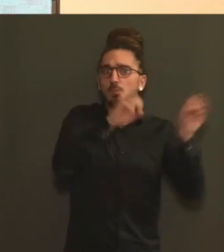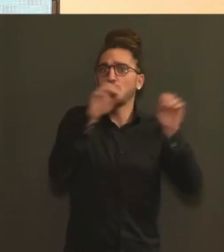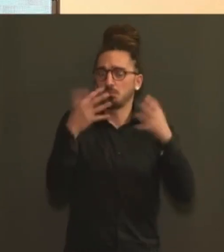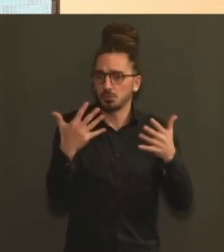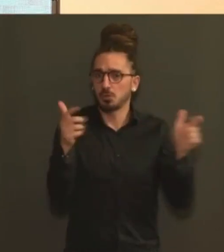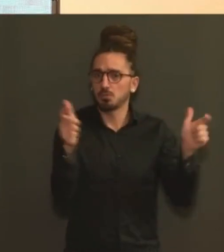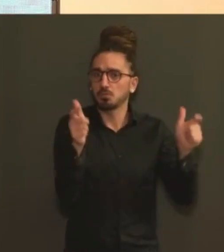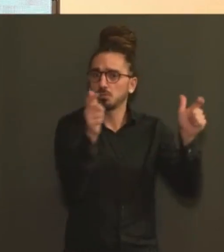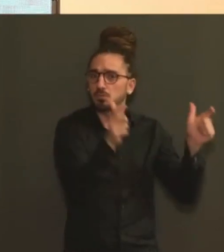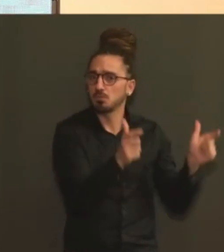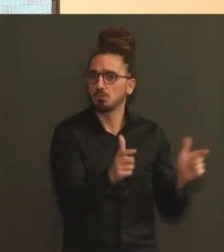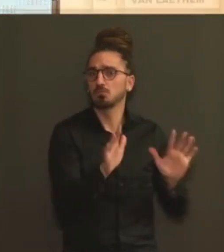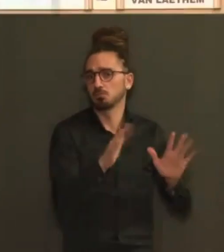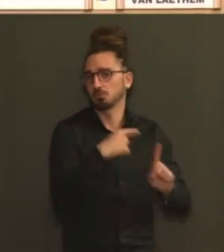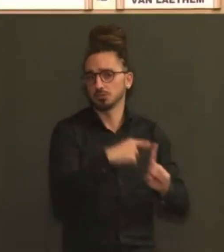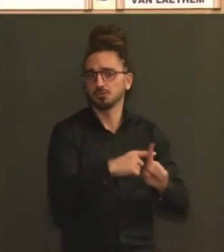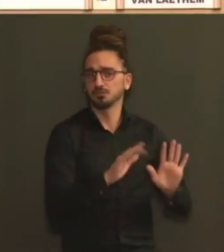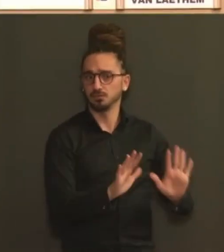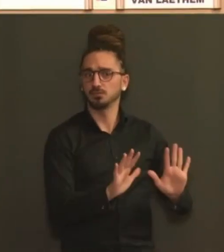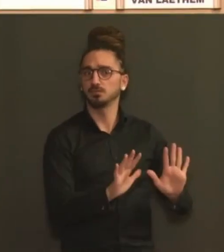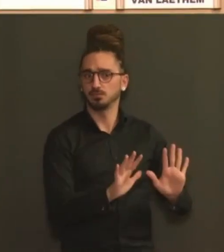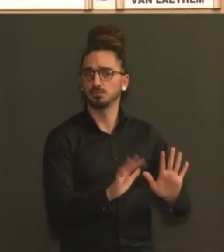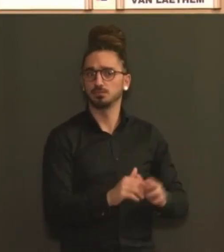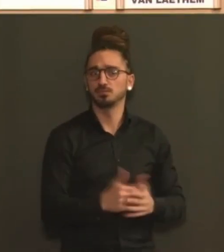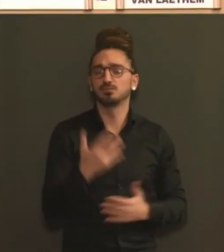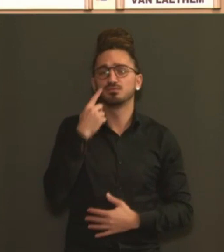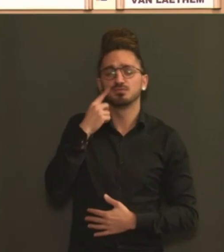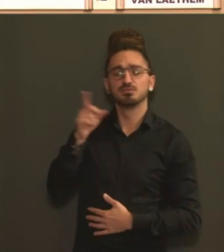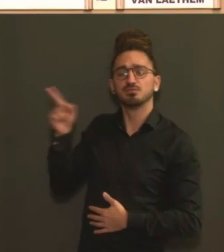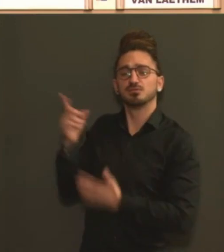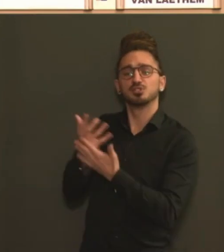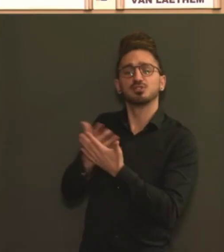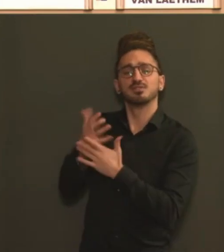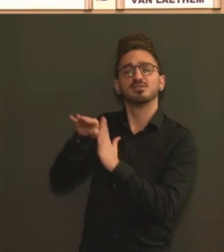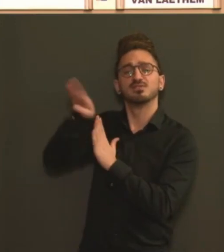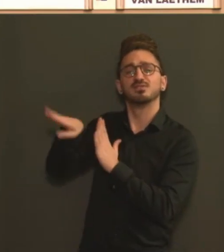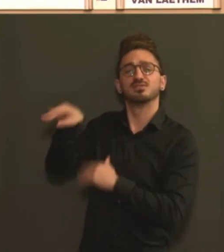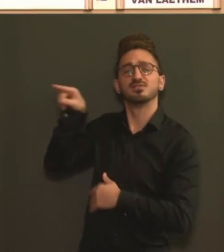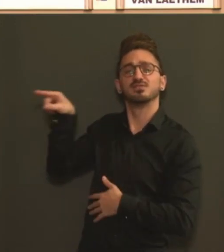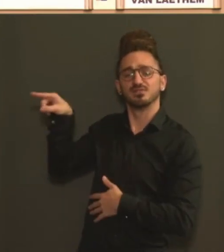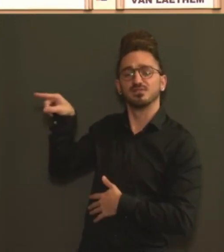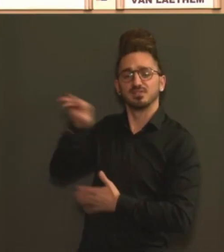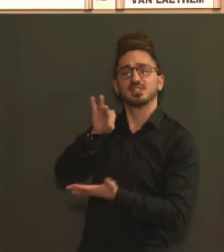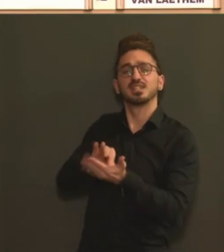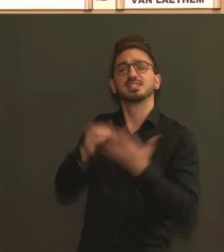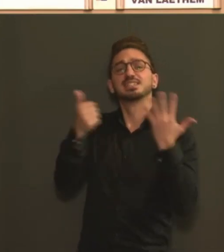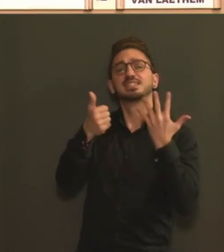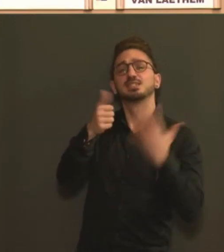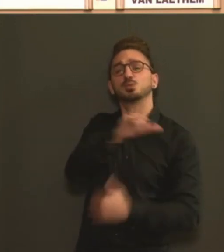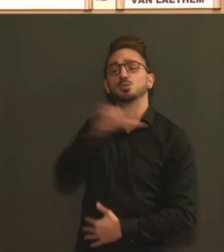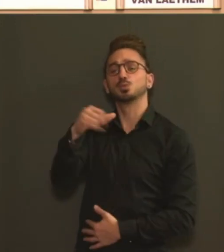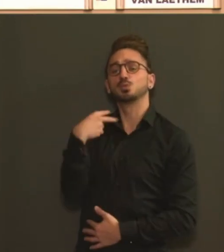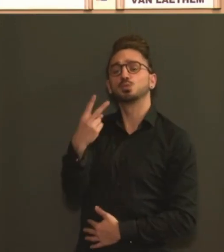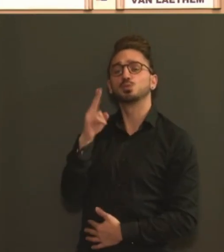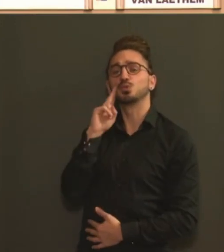on peut dire que sur les chiffres de la période du 6 janvier au 12 janvier, globalement, le nombre